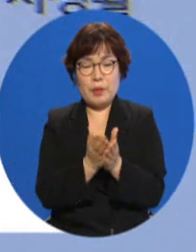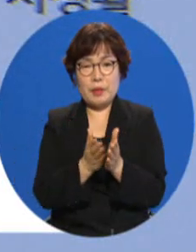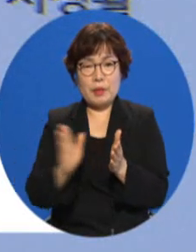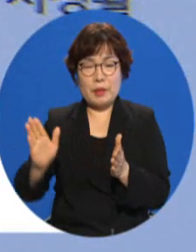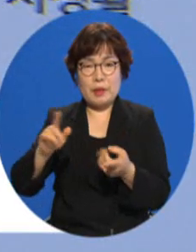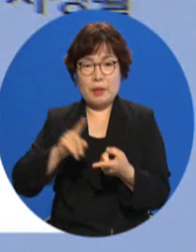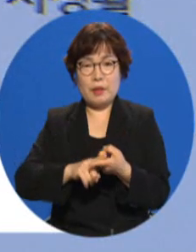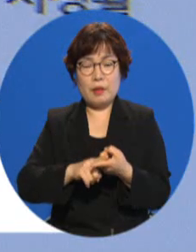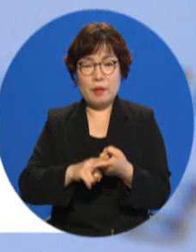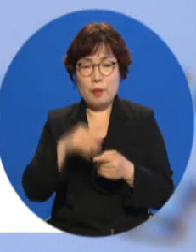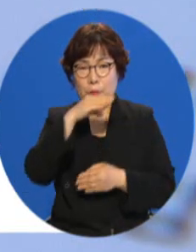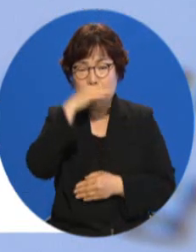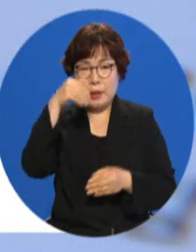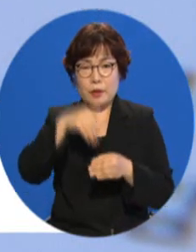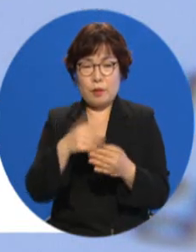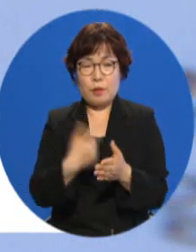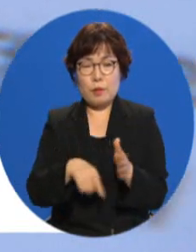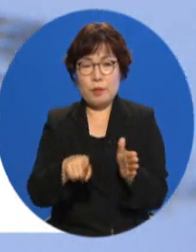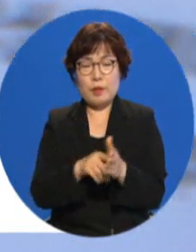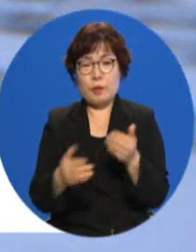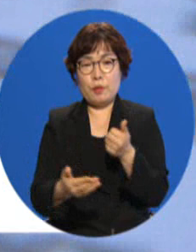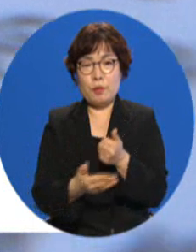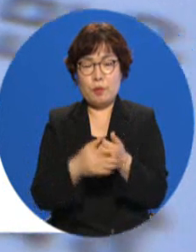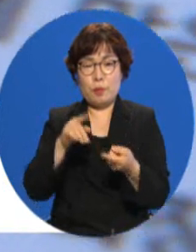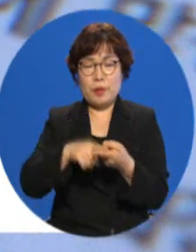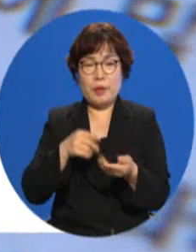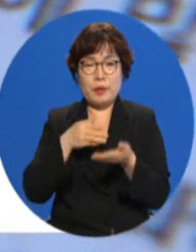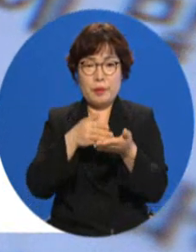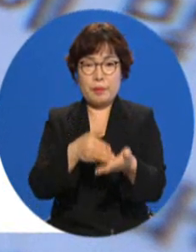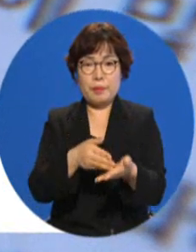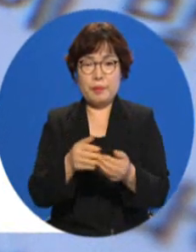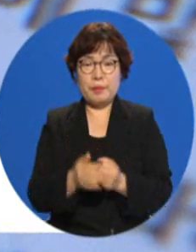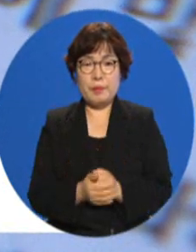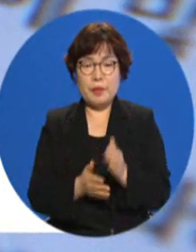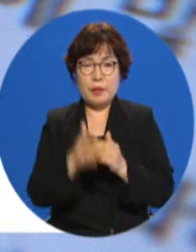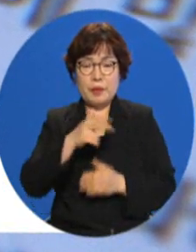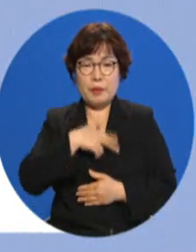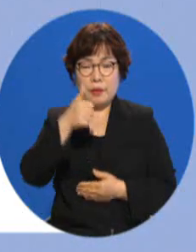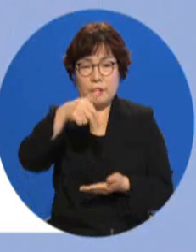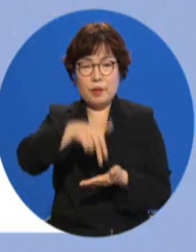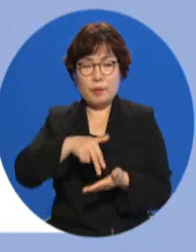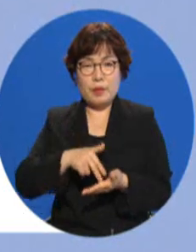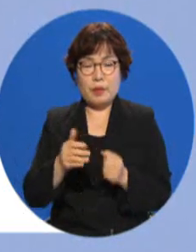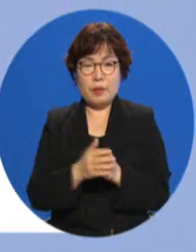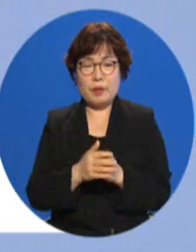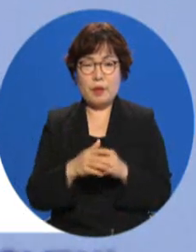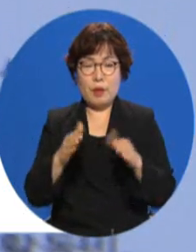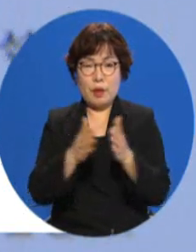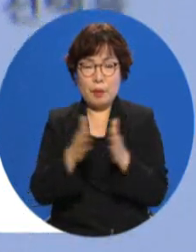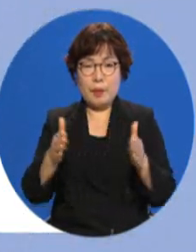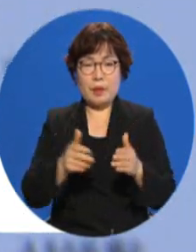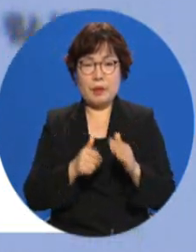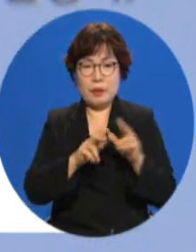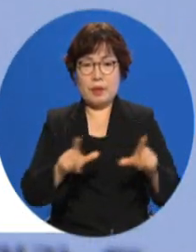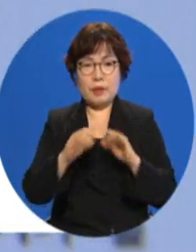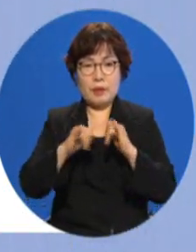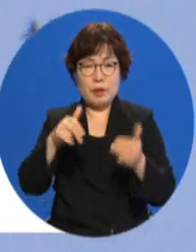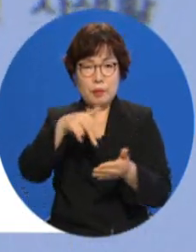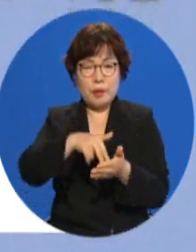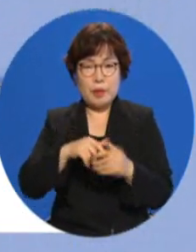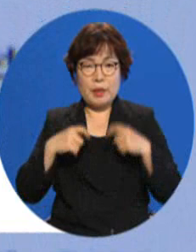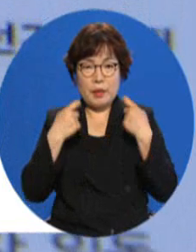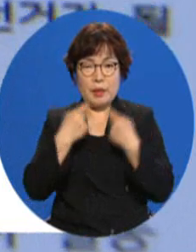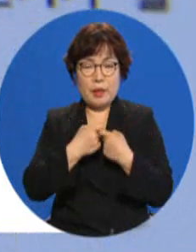하고 공정한 선거가 될 수 있도록 협조하라고 촉구했습니다. 서 의장은 이에 대해 해당 아파트 입주자로서 개인